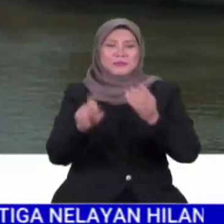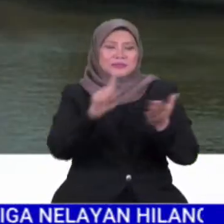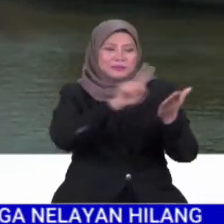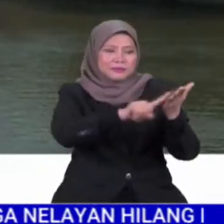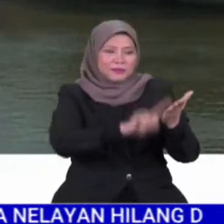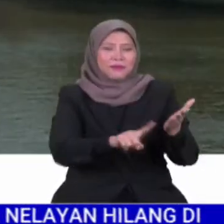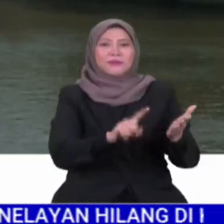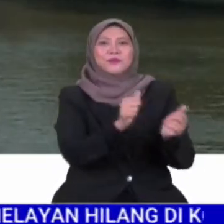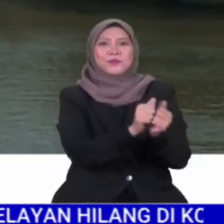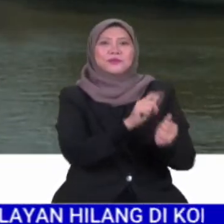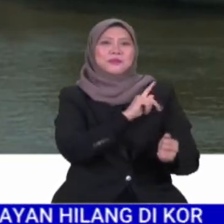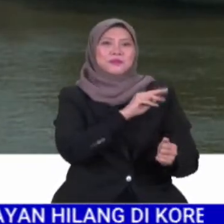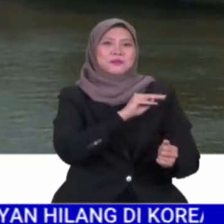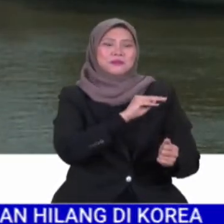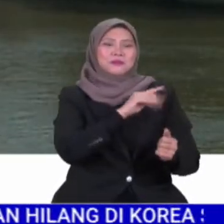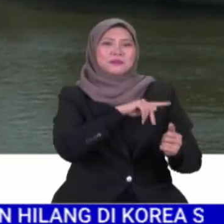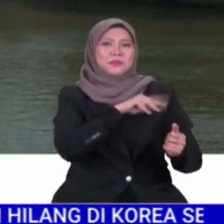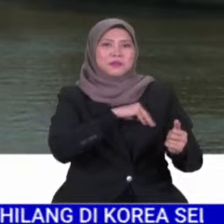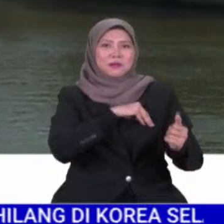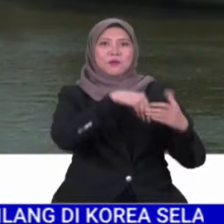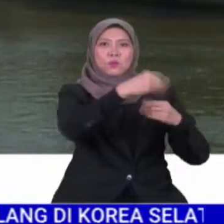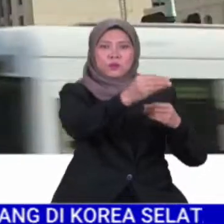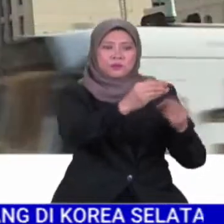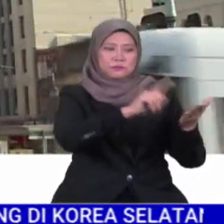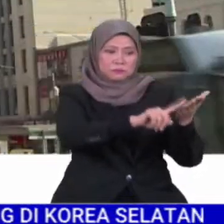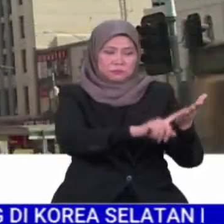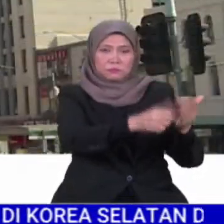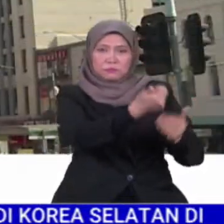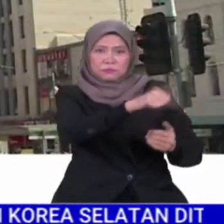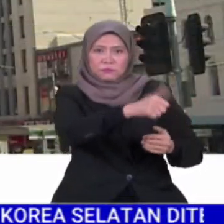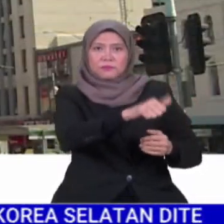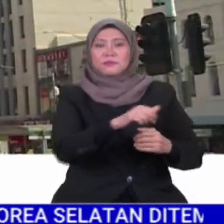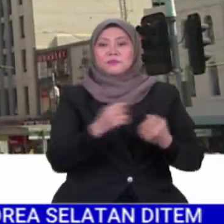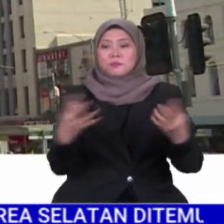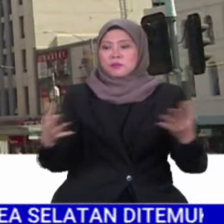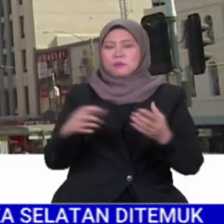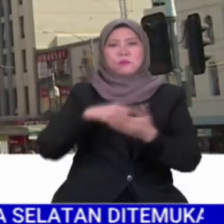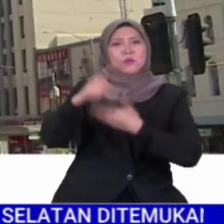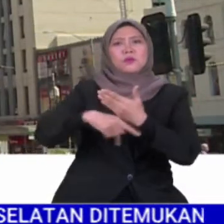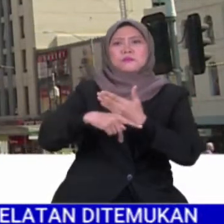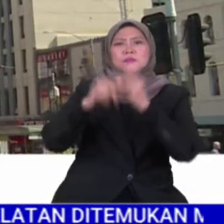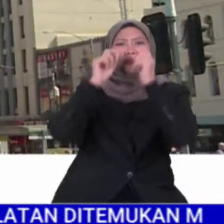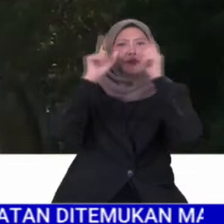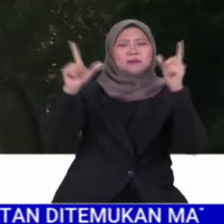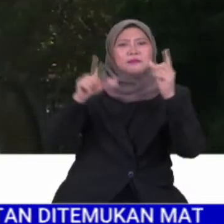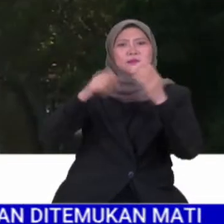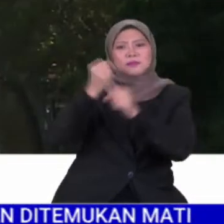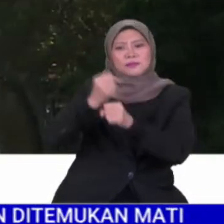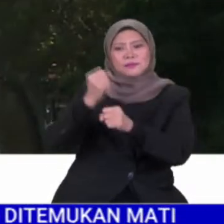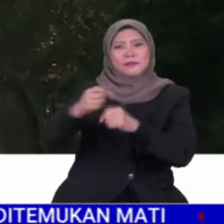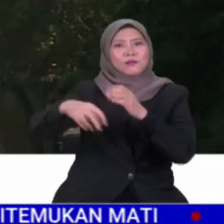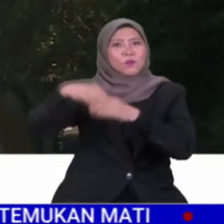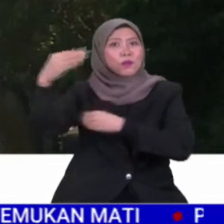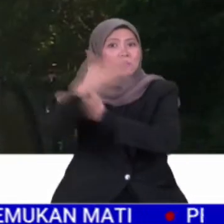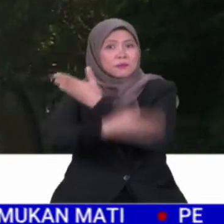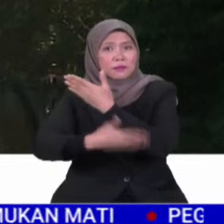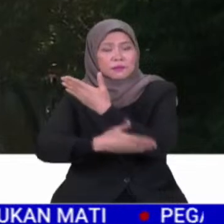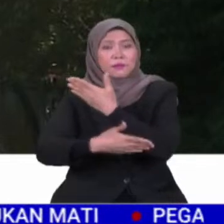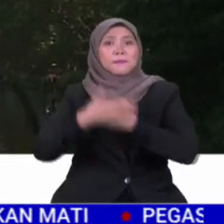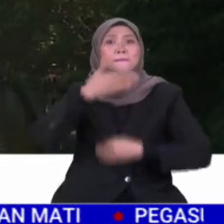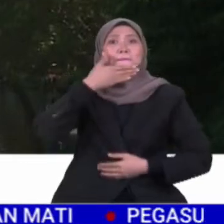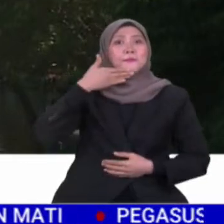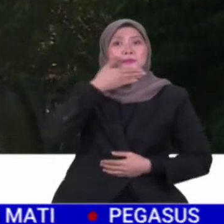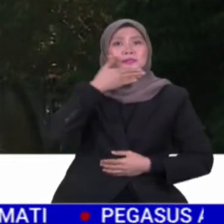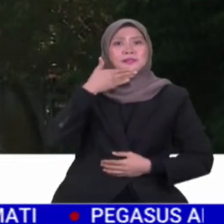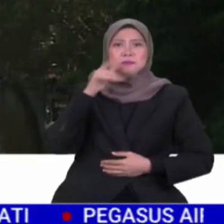Luar terlebih dahulu. Institusi pengajian tinggi juga wajar memperbanyak program kesedaran pekerjaan di luar negara agar belia negara